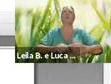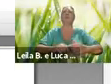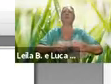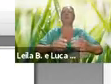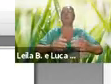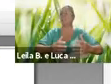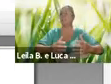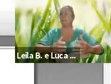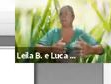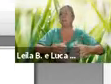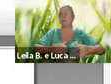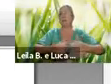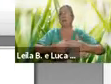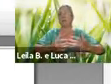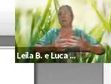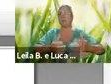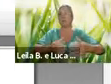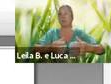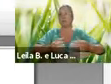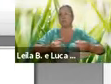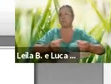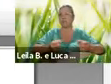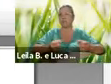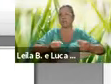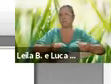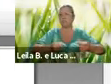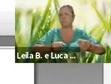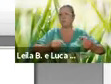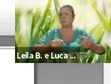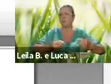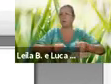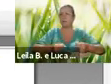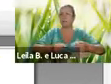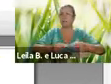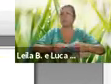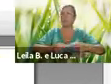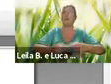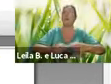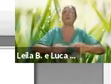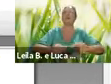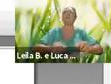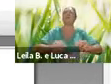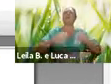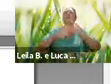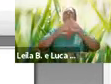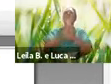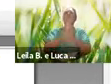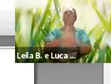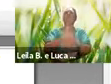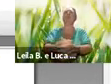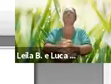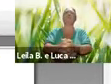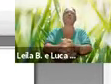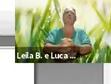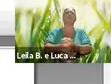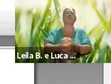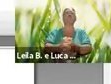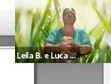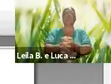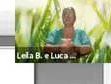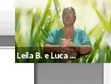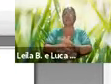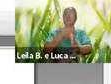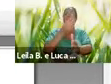Tanto quanto gli è possibile, perché non è che lui riesce a smorzare completamente, no? Per il beneficio del lavoro che